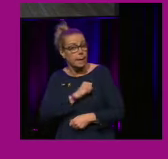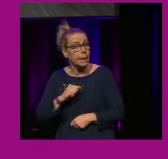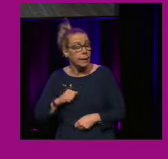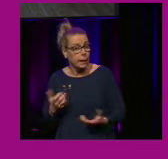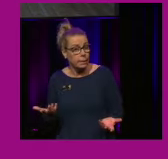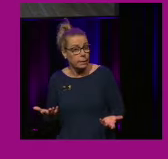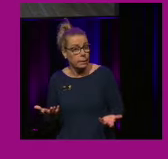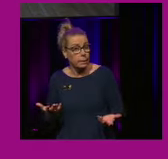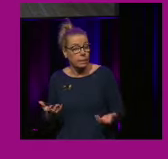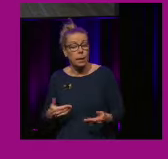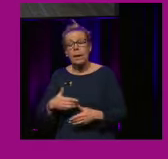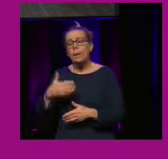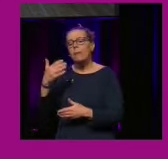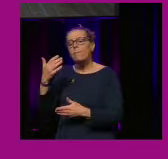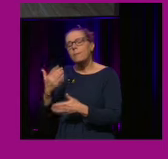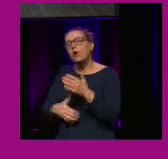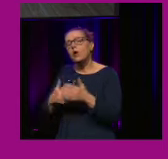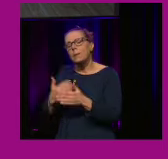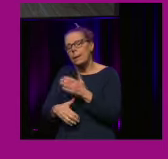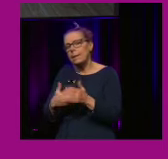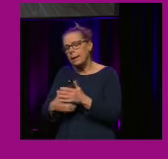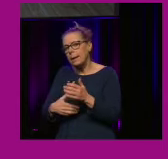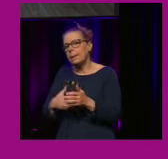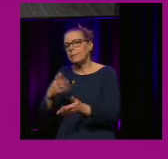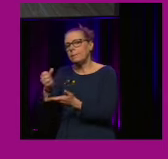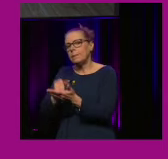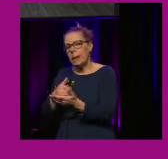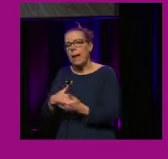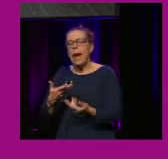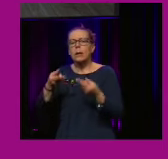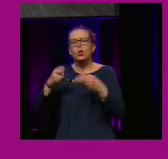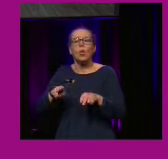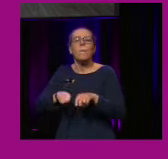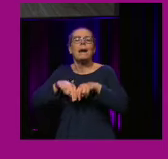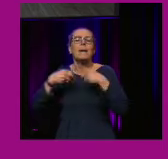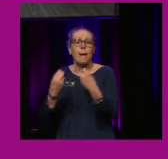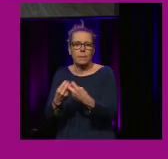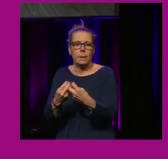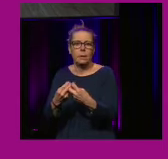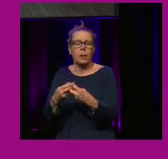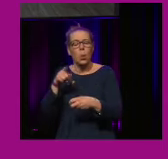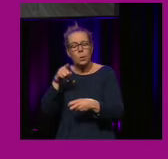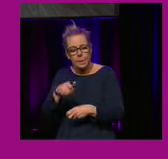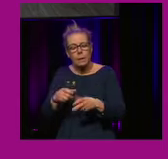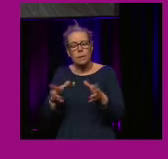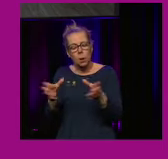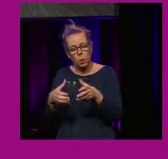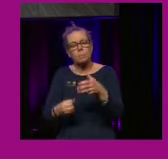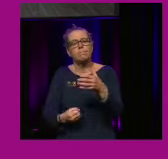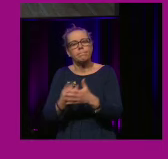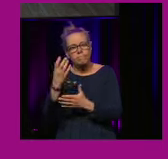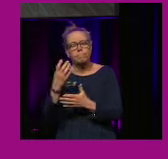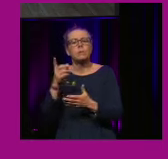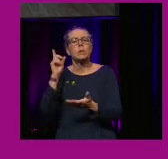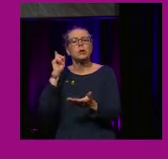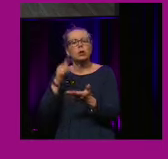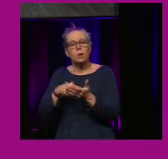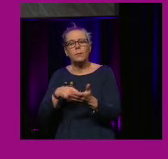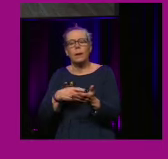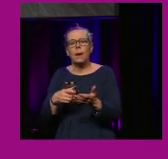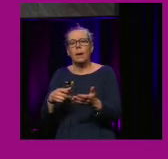förbereder tillsättningen? Det är domarnämnden. Domarnämnden är tillsatt för att balansera